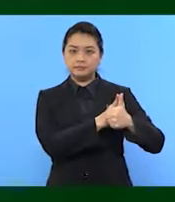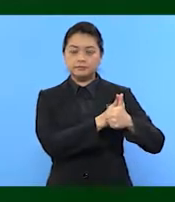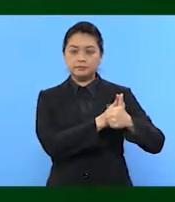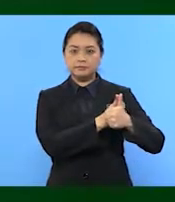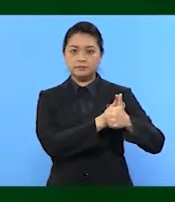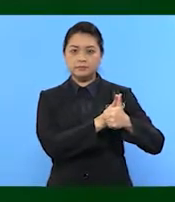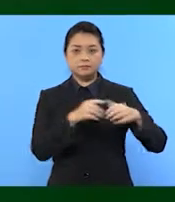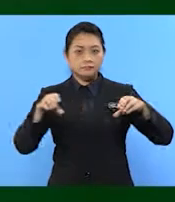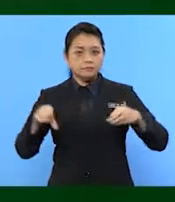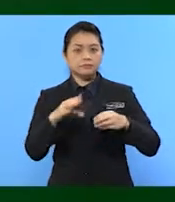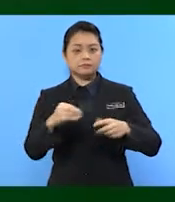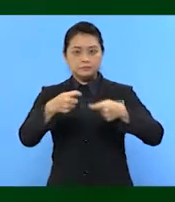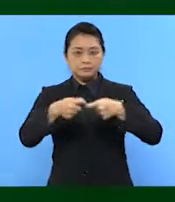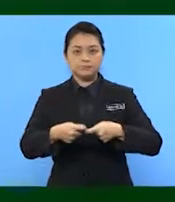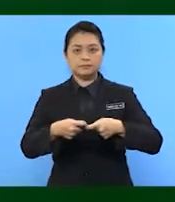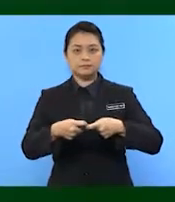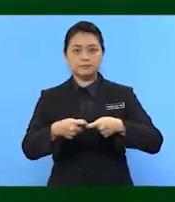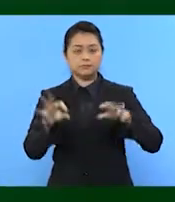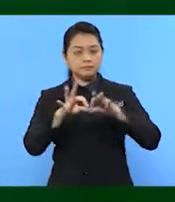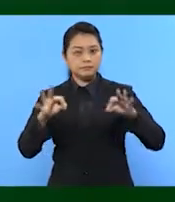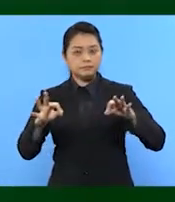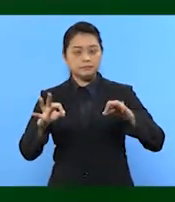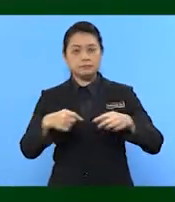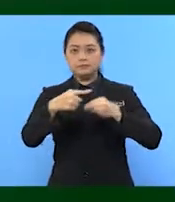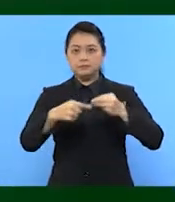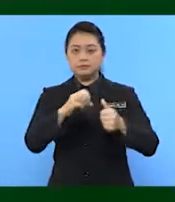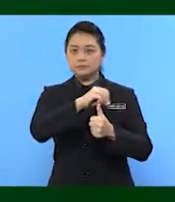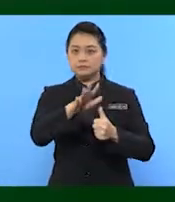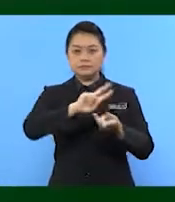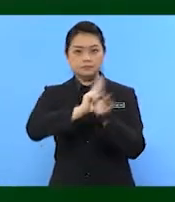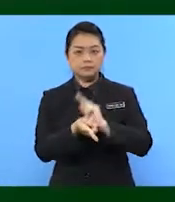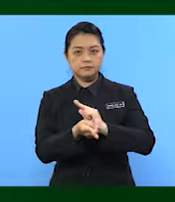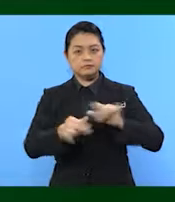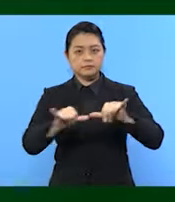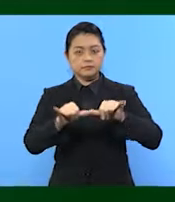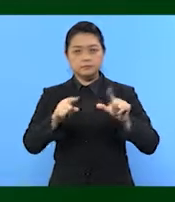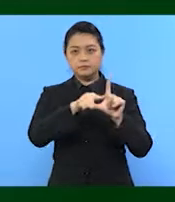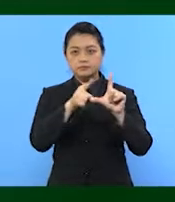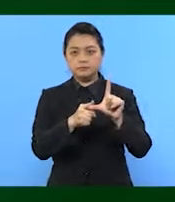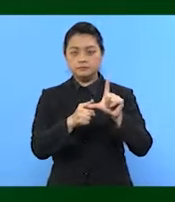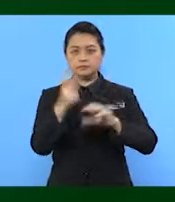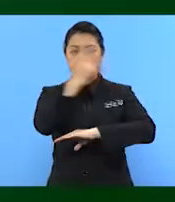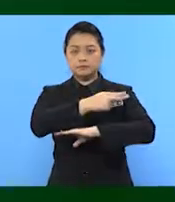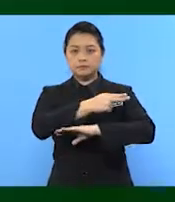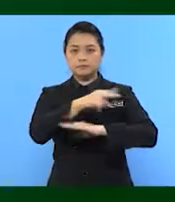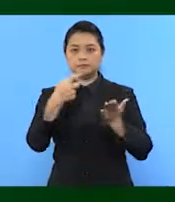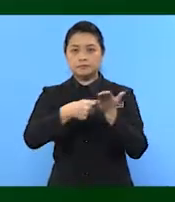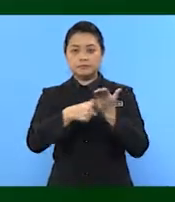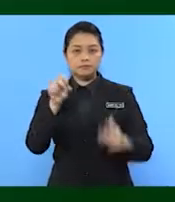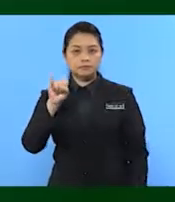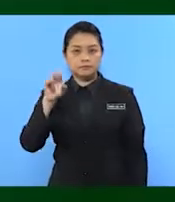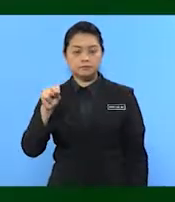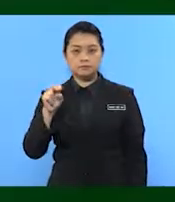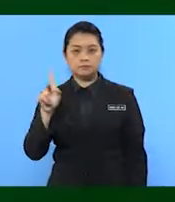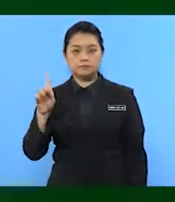5.1.3 membuat dan menentusahkan konjektur tentang kesan perubahan saiz sudut terhadap nilai sinus,